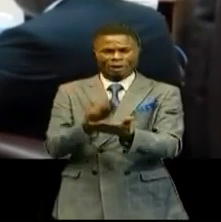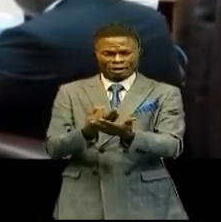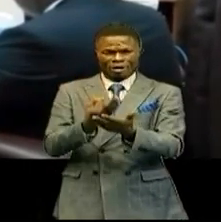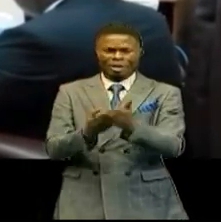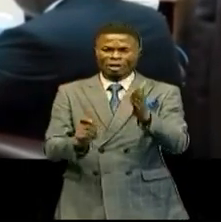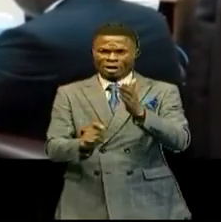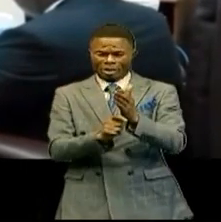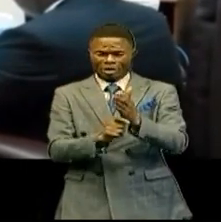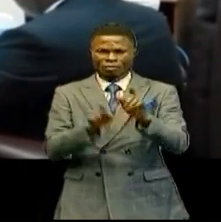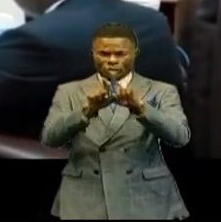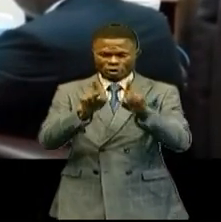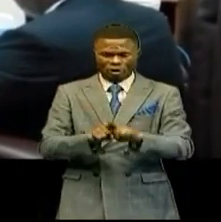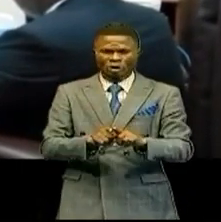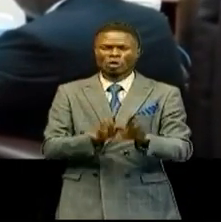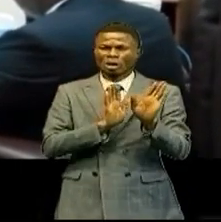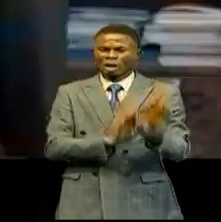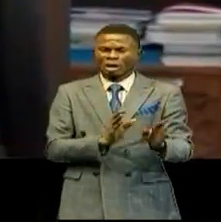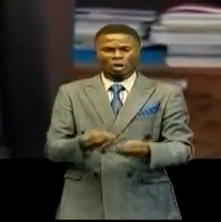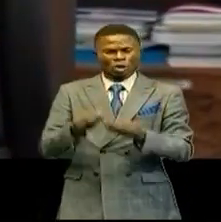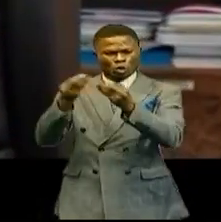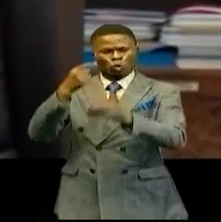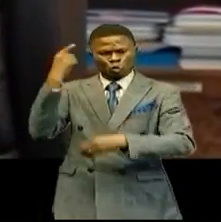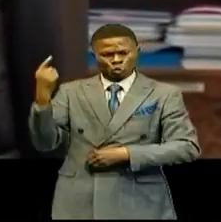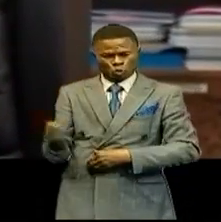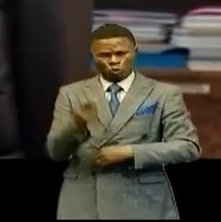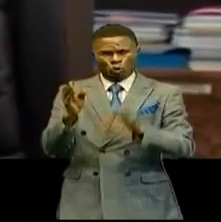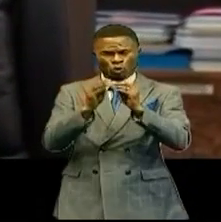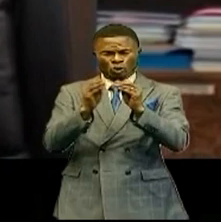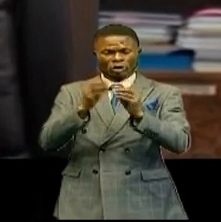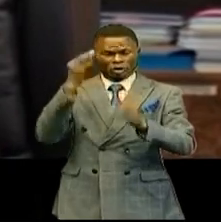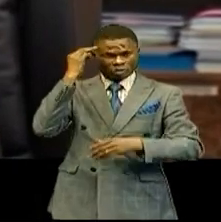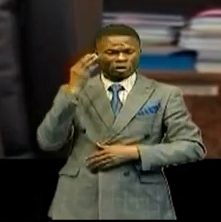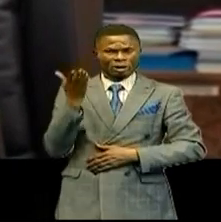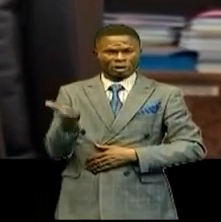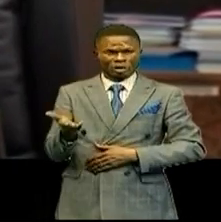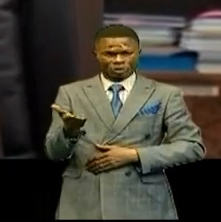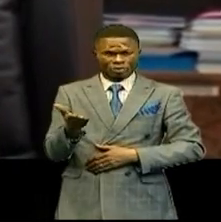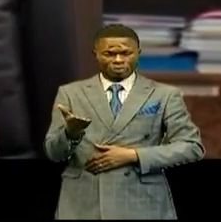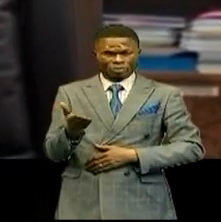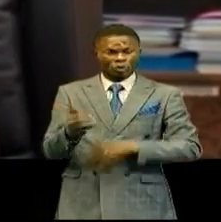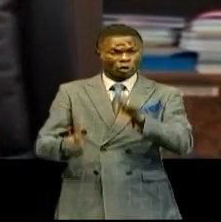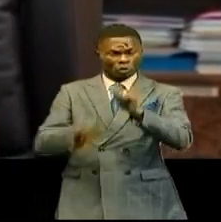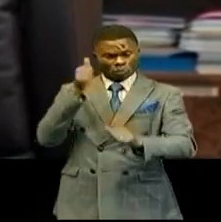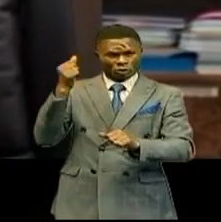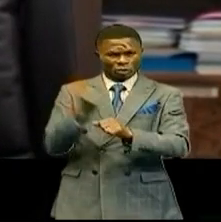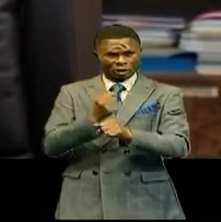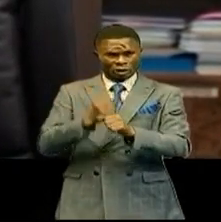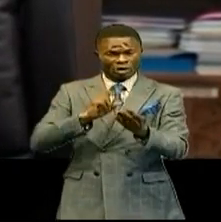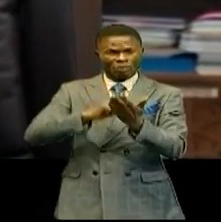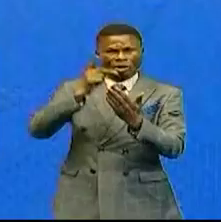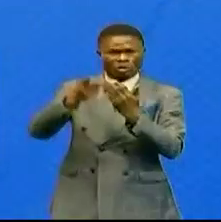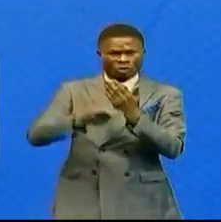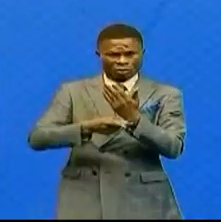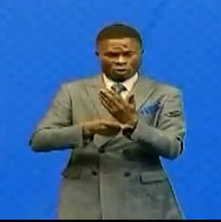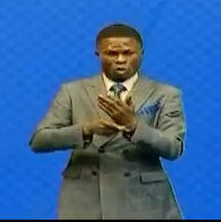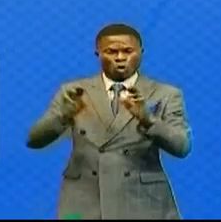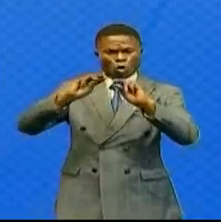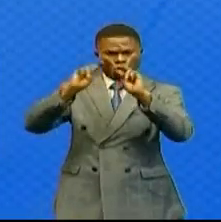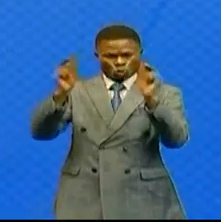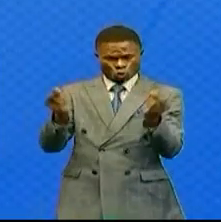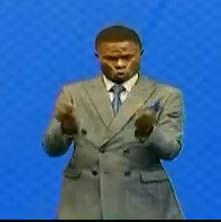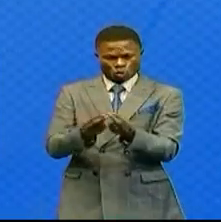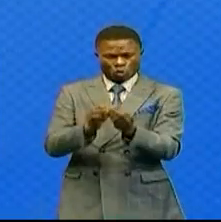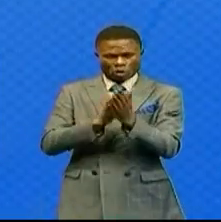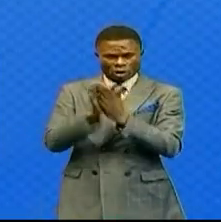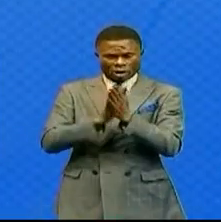est également attendu régulièrement au Conseil des ministres. Au-delà des travaux programmés, cette commission devra se